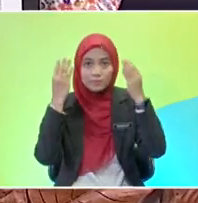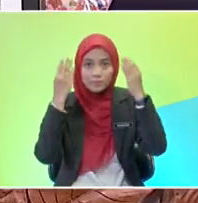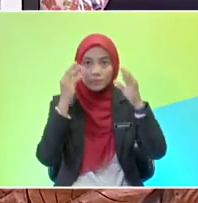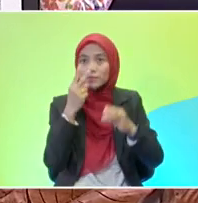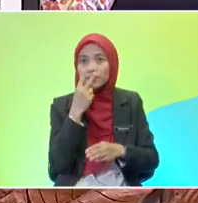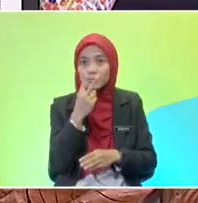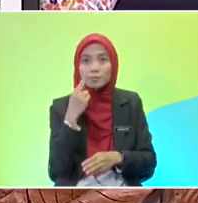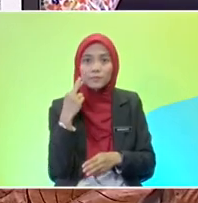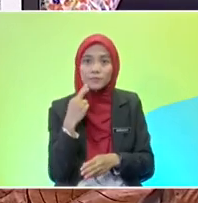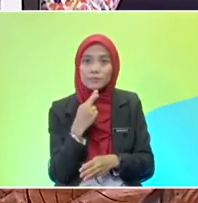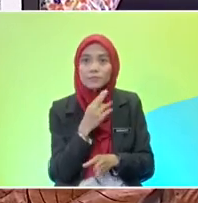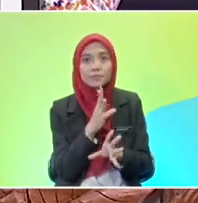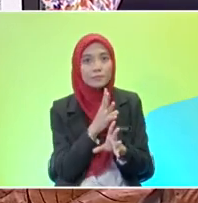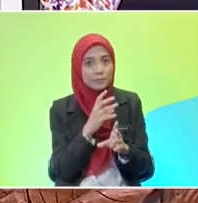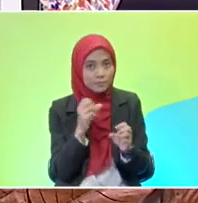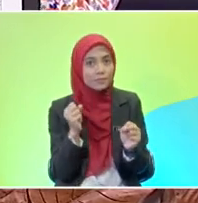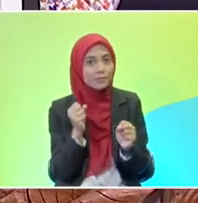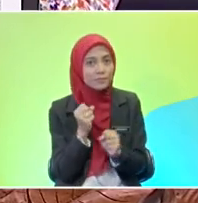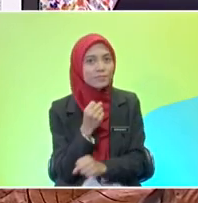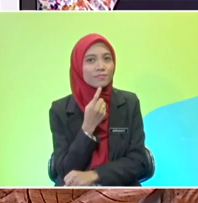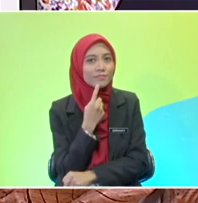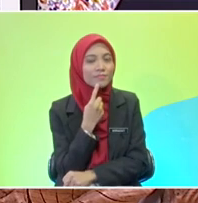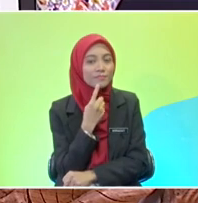belinya boleh dapat berapa